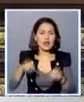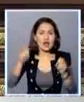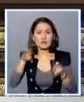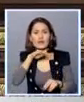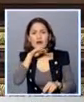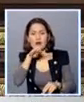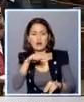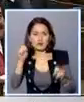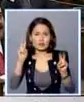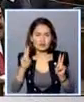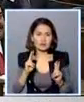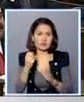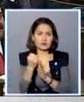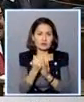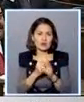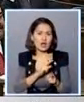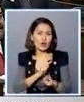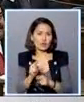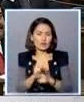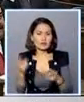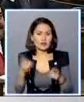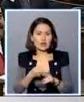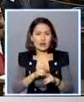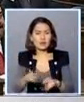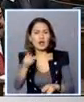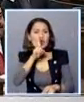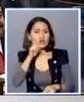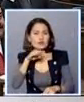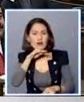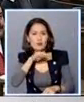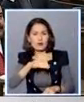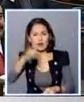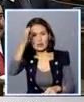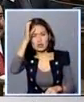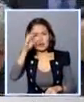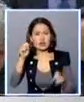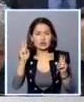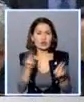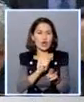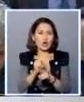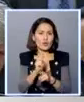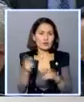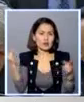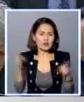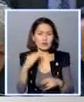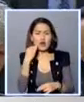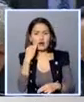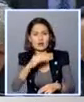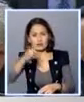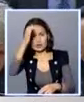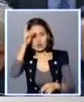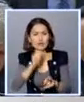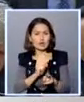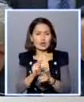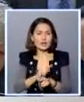кандидатуралар жөнінде ұсыныстар әзірлеу тапсырылды. Қазір қай салада болмасын, білімі жоғары, қолынан іс келетін кәсіби мамандар ауадай қажет. Озық ойлы